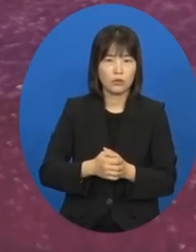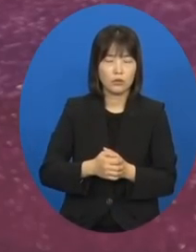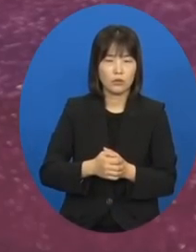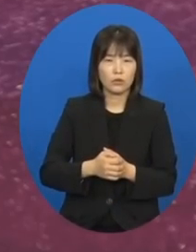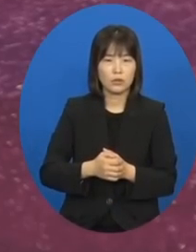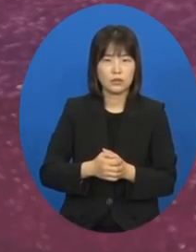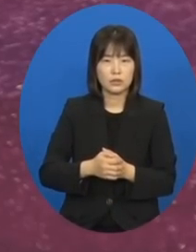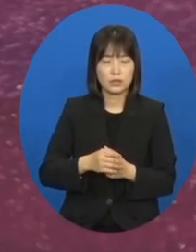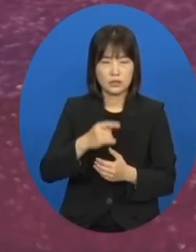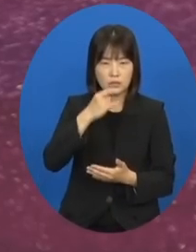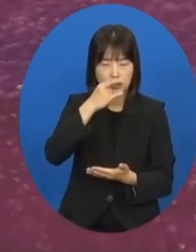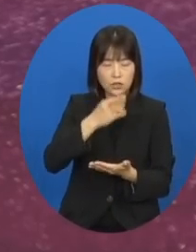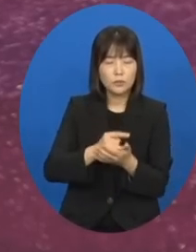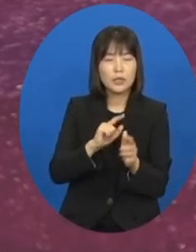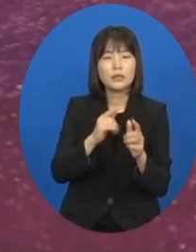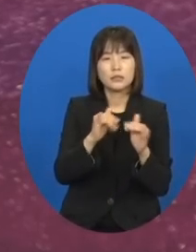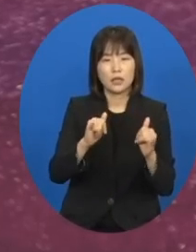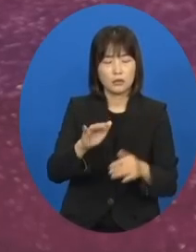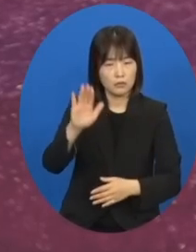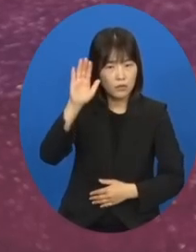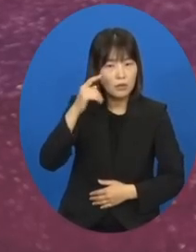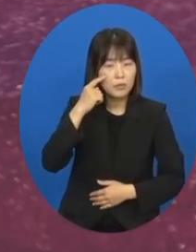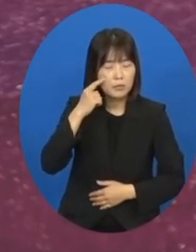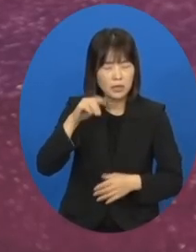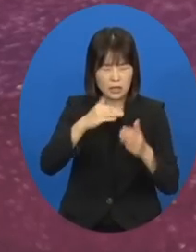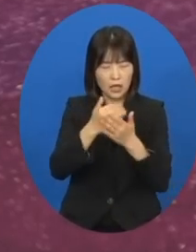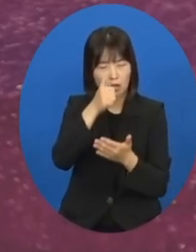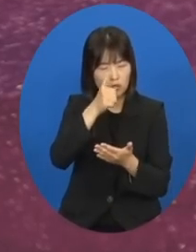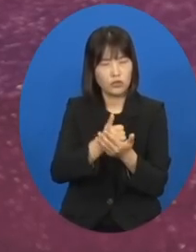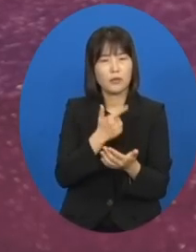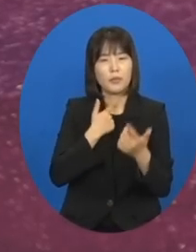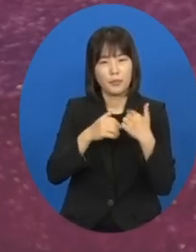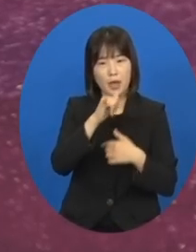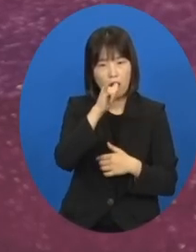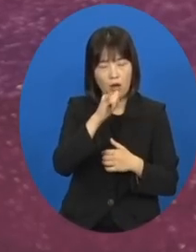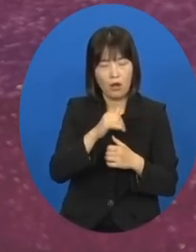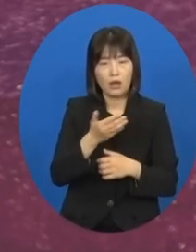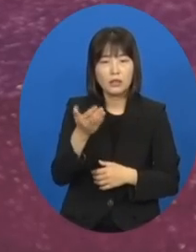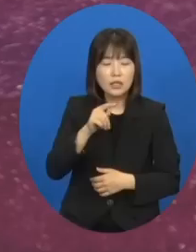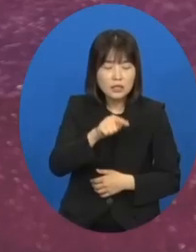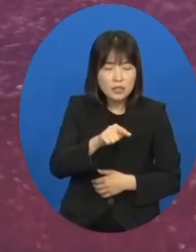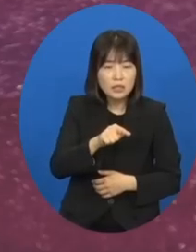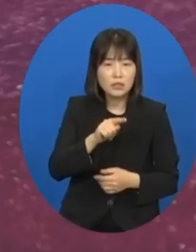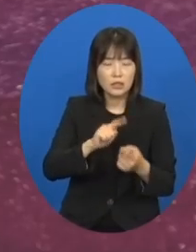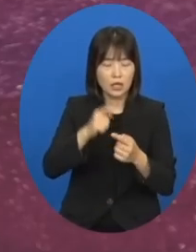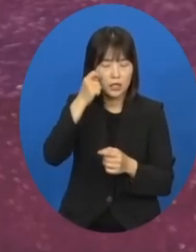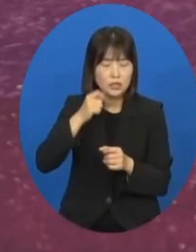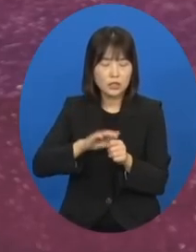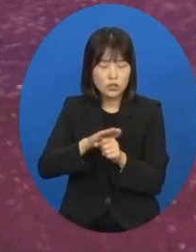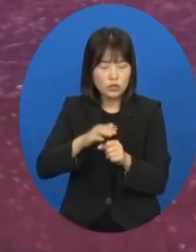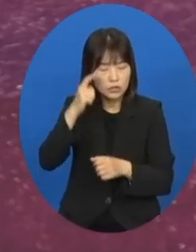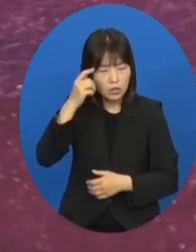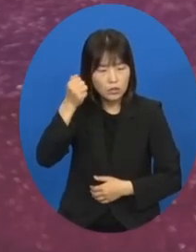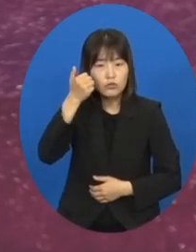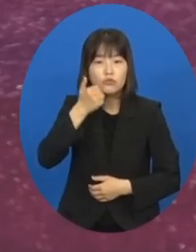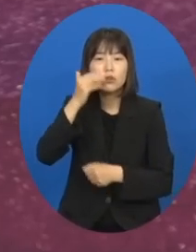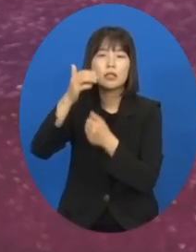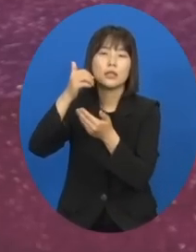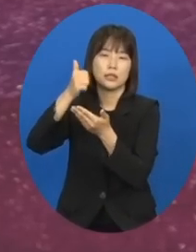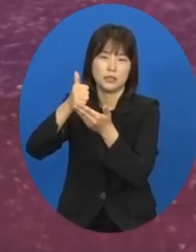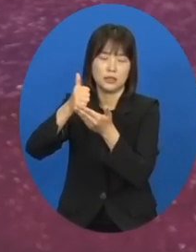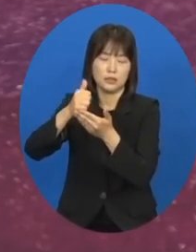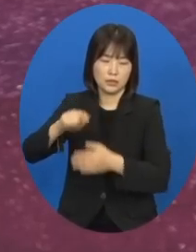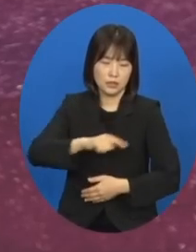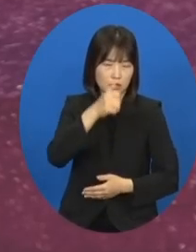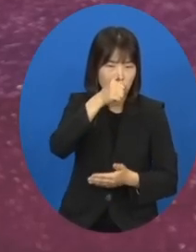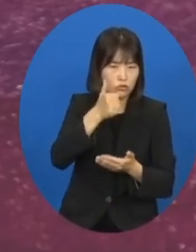다 죄를 짓습니다 그런데 그 불의를 긍휼히 여기시는 분이 하나님이십니다 그들의 죄를 다시 기억하지